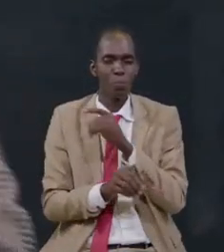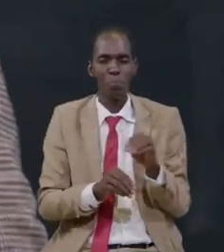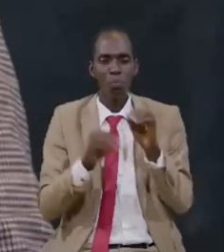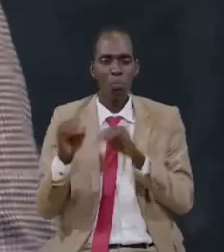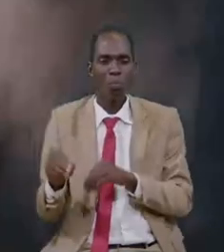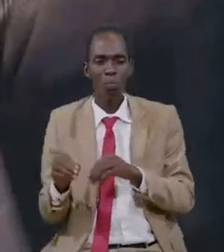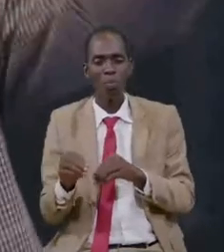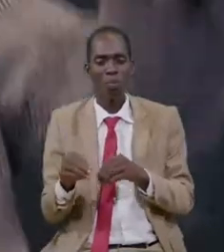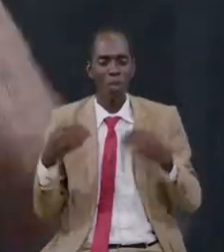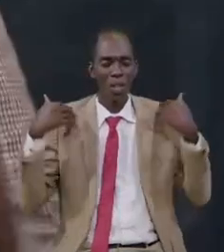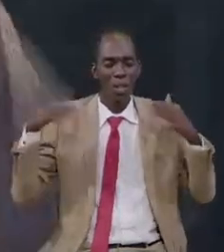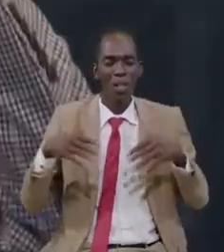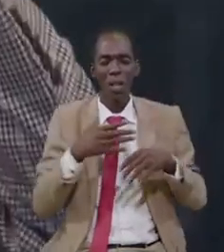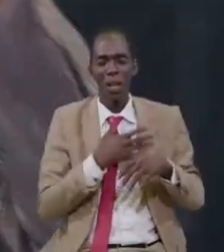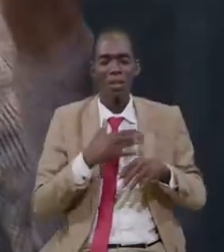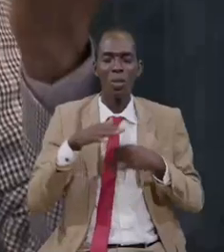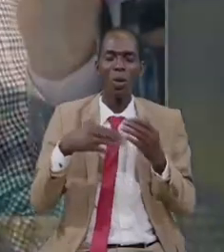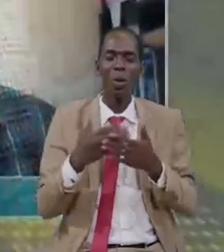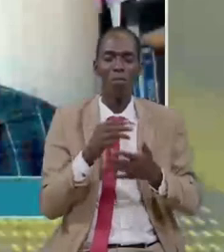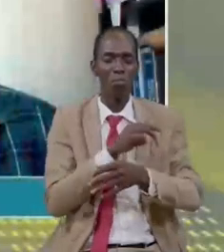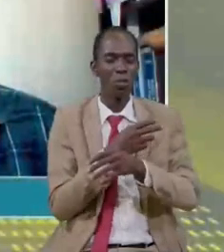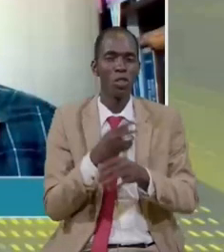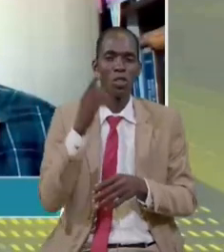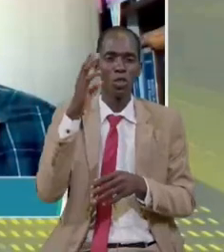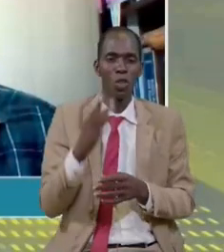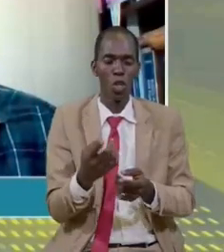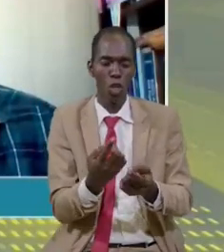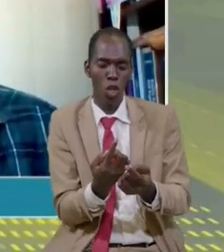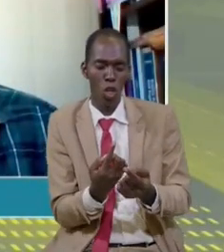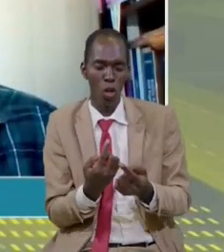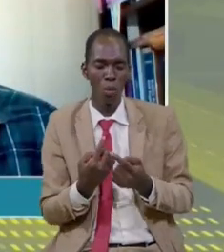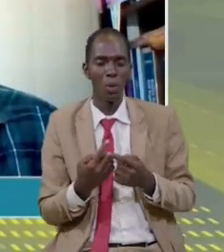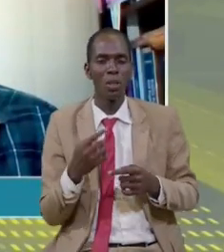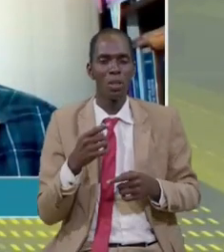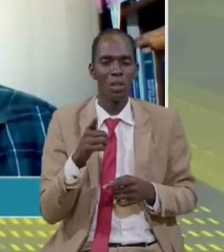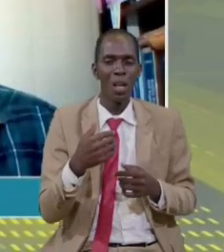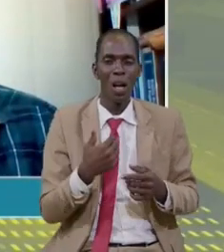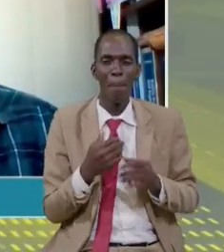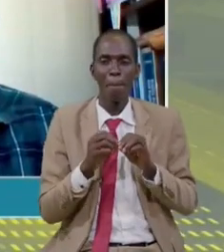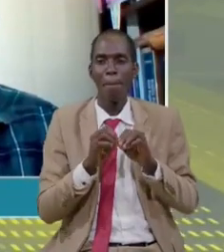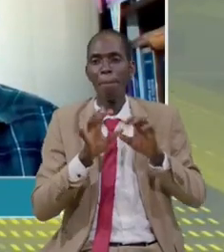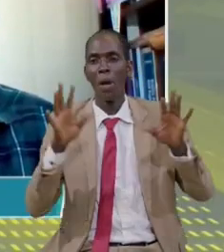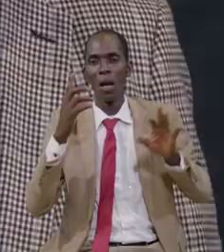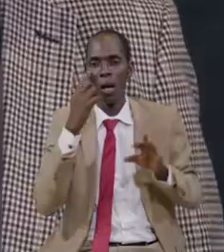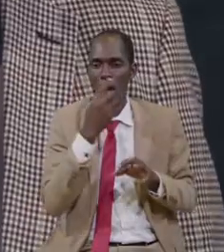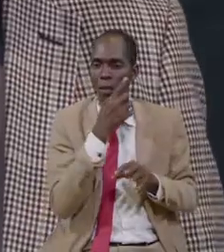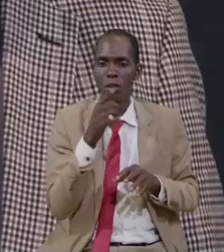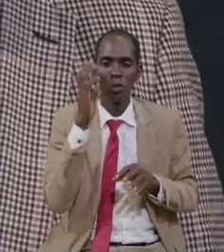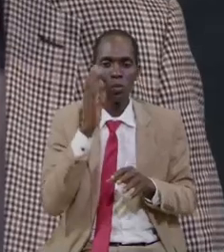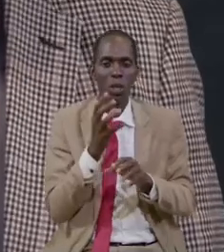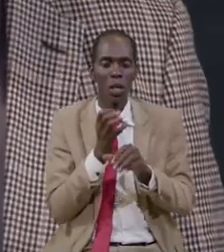venant vers lui, il les a vus. Il avait les yeux clairs. Tu auras la bénédiction